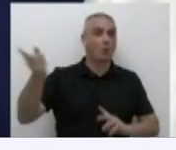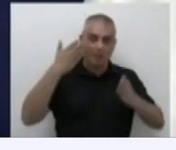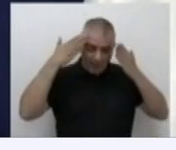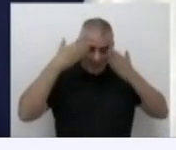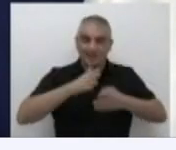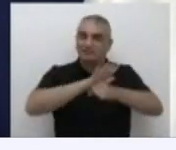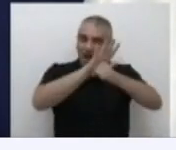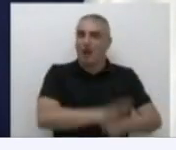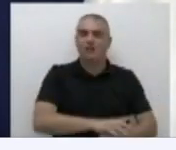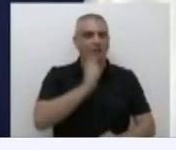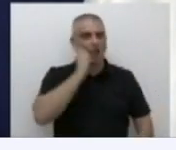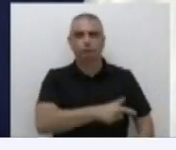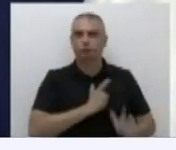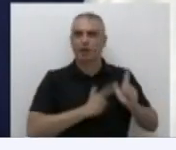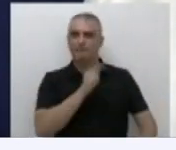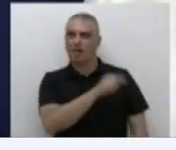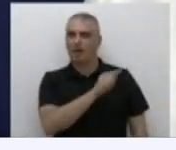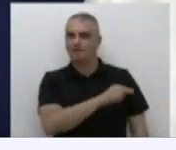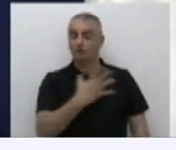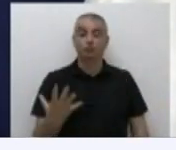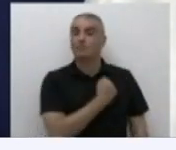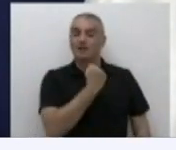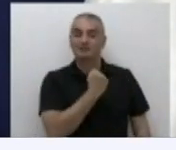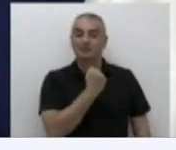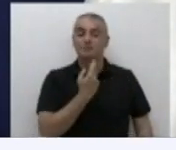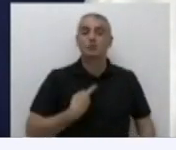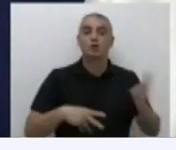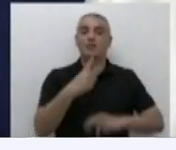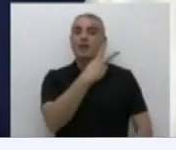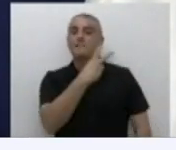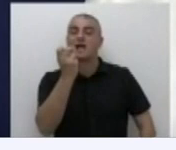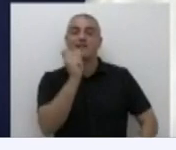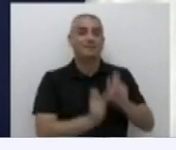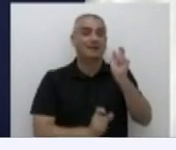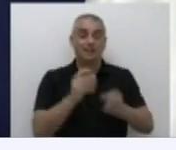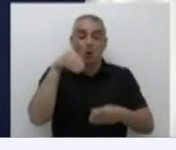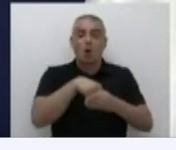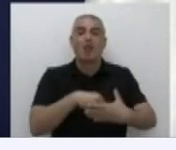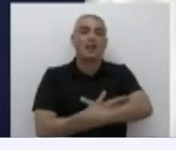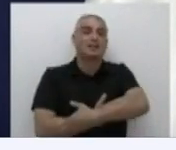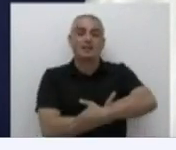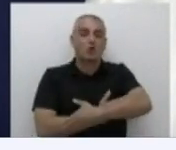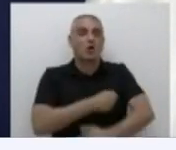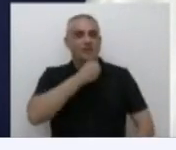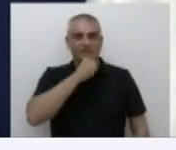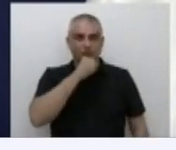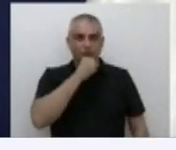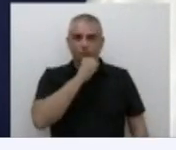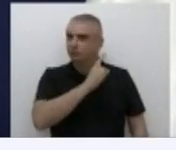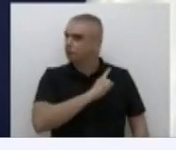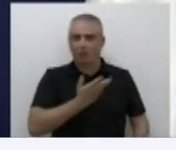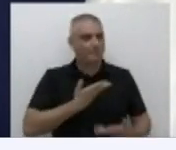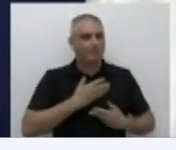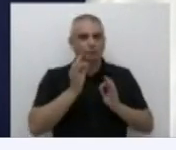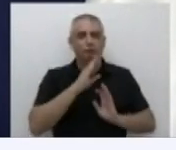أنادي العالم بأن يركز في الضغط على مجرمي الحرب الذين يحتجزون 200 مواطن بما في